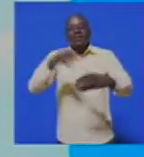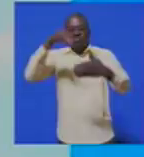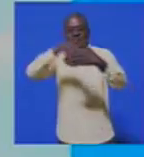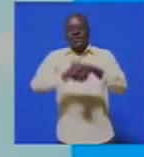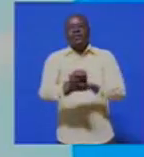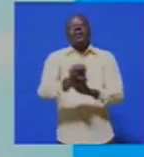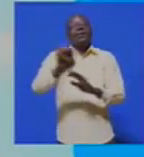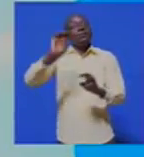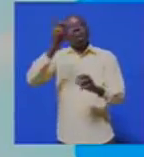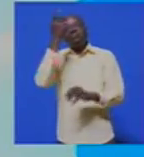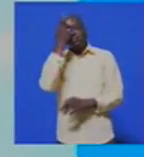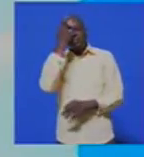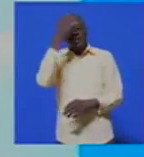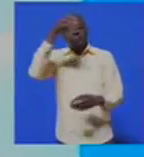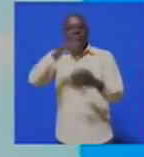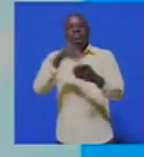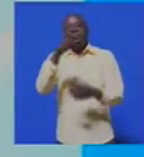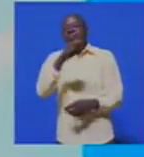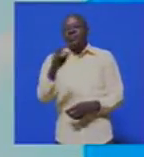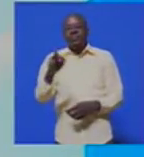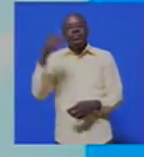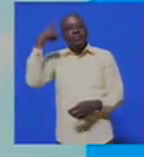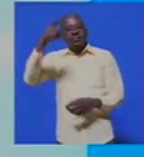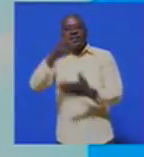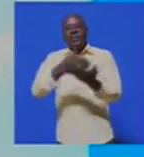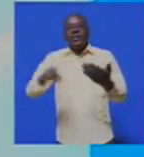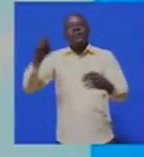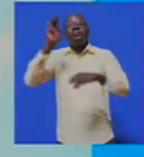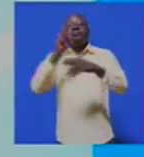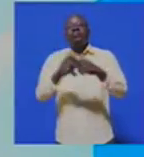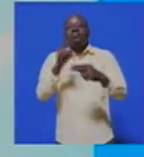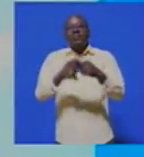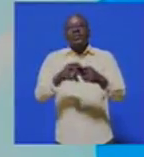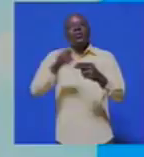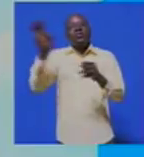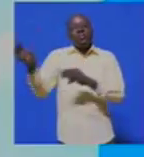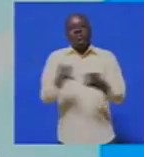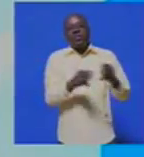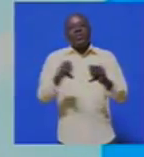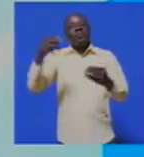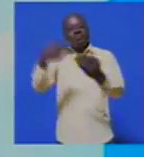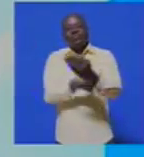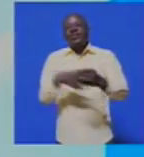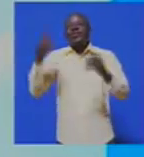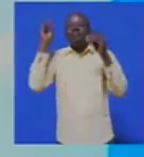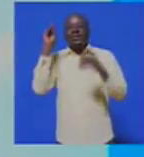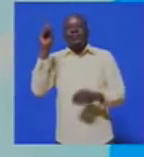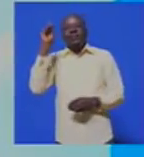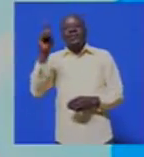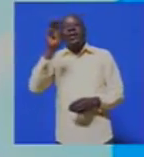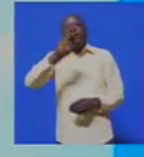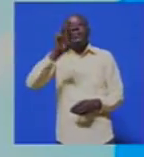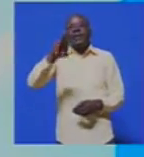la scène politique burkinabé. Ce parti s'appelle le Mouvement pour le renouveau démocratique. Le MRD se réclame